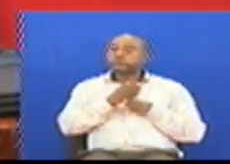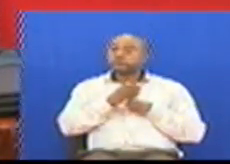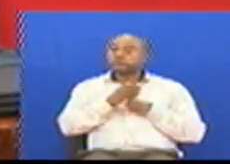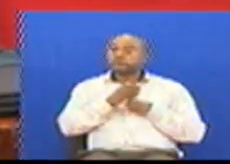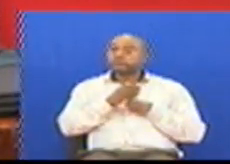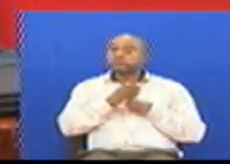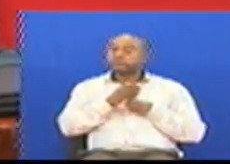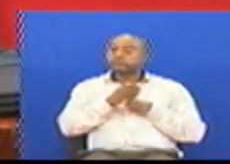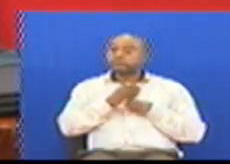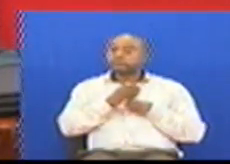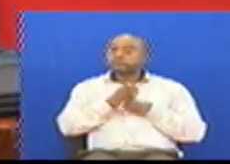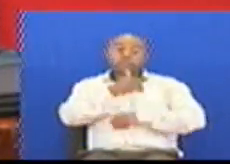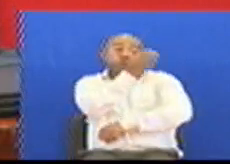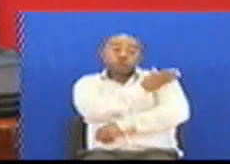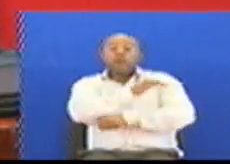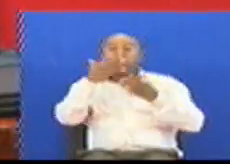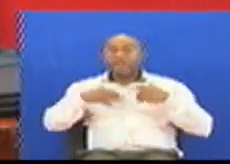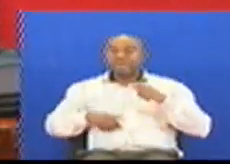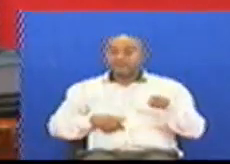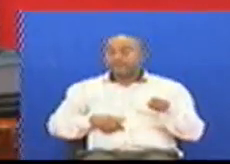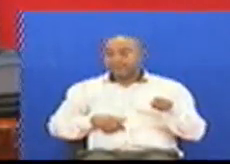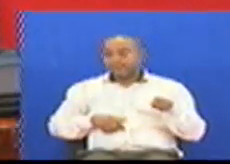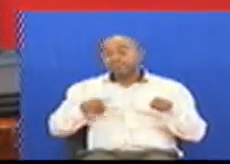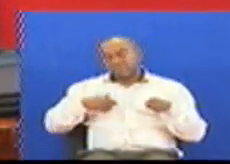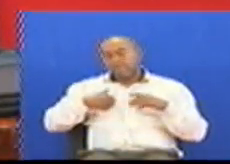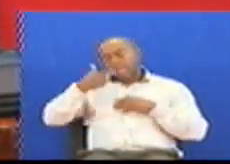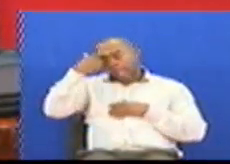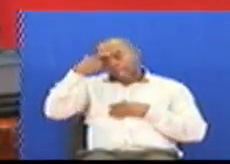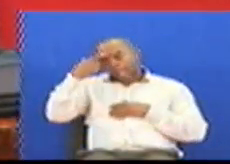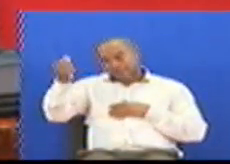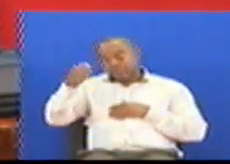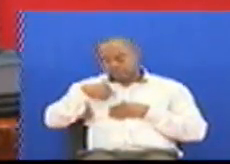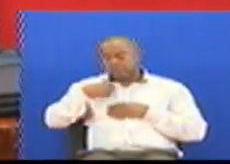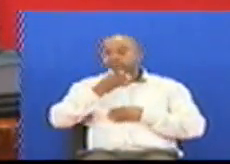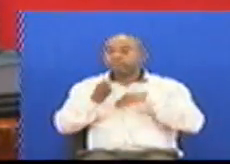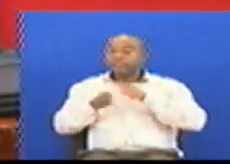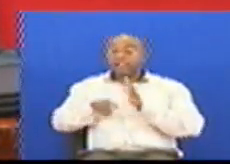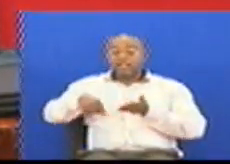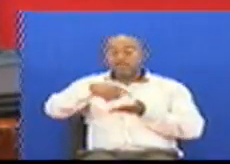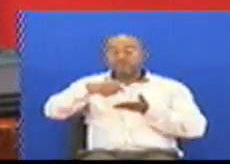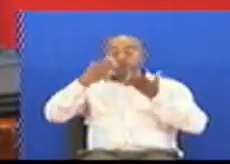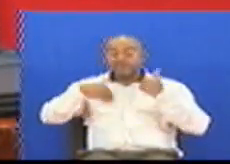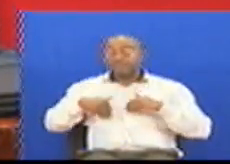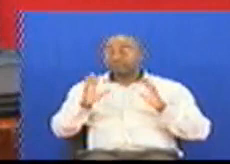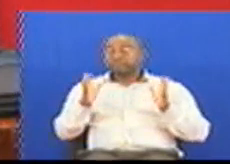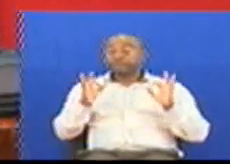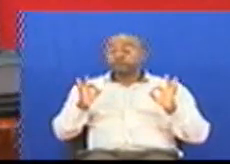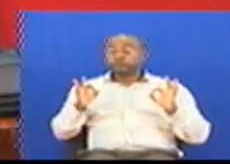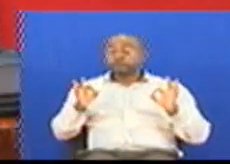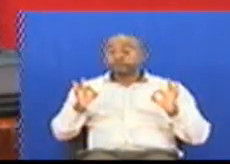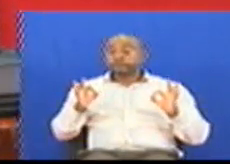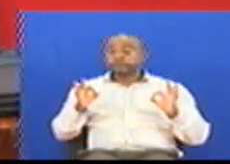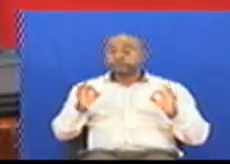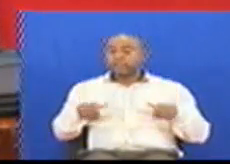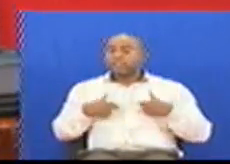masuala ya huduma za afya. Ninajua kabisa tumejenga vituo vya afya vinapendeza sana, lakini